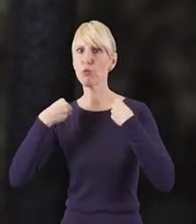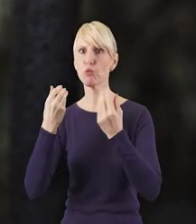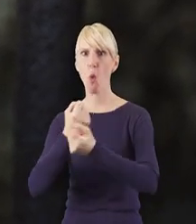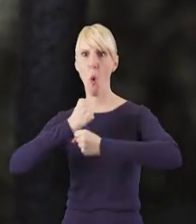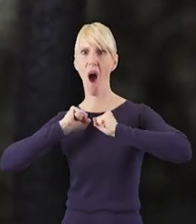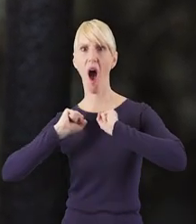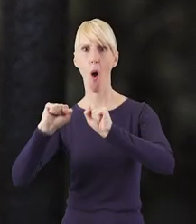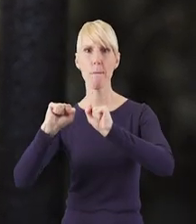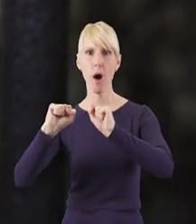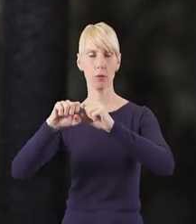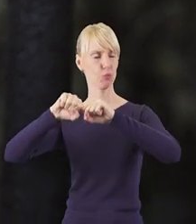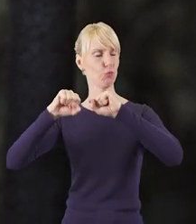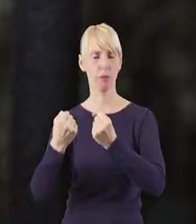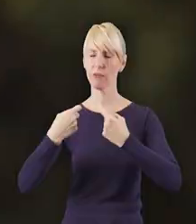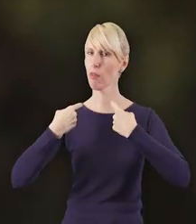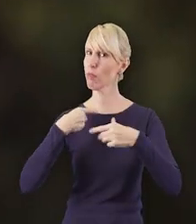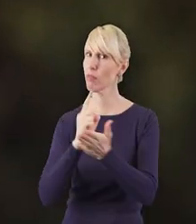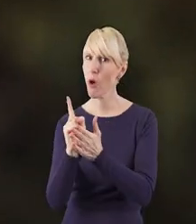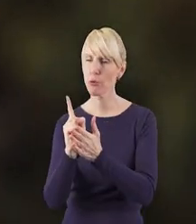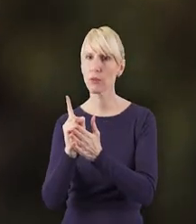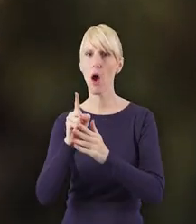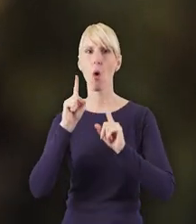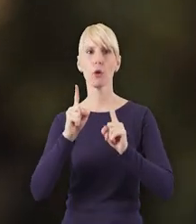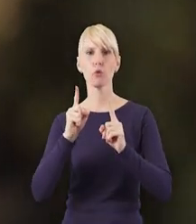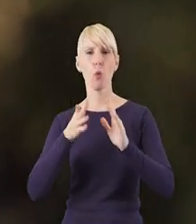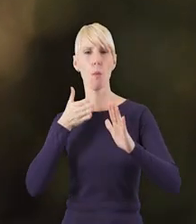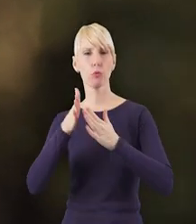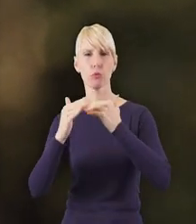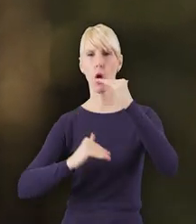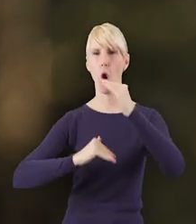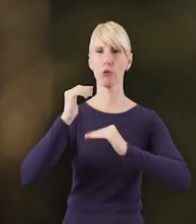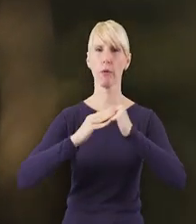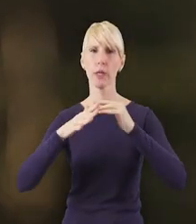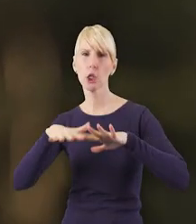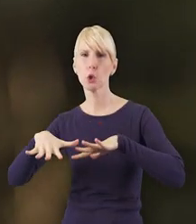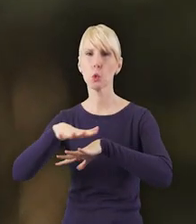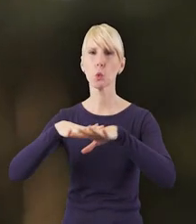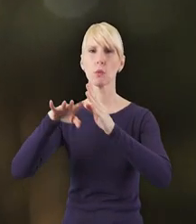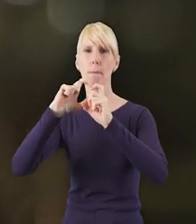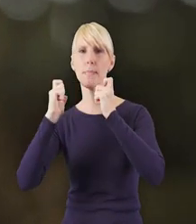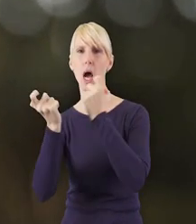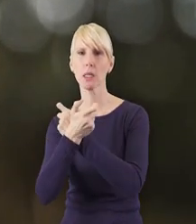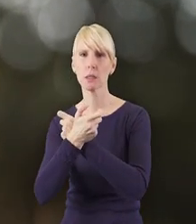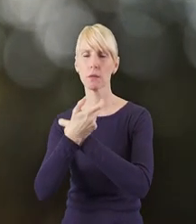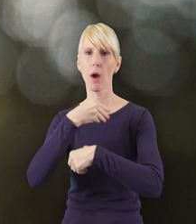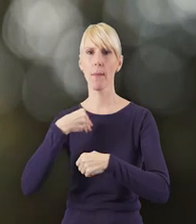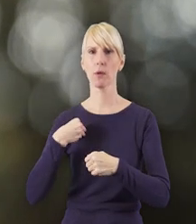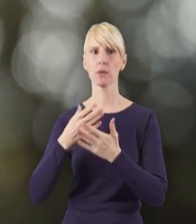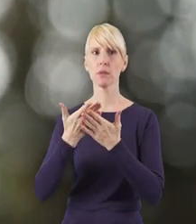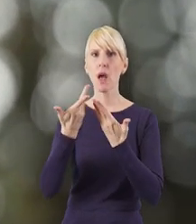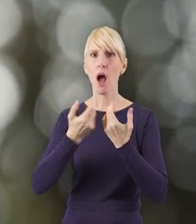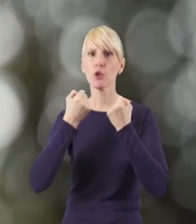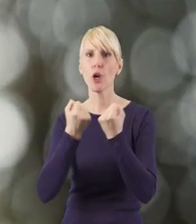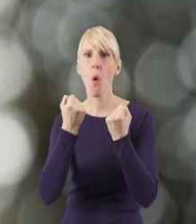oporu w społeczeństwie polskim. W konspiracji odbudowywane były struktury państwa. Działało